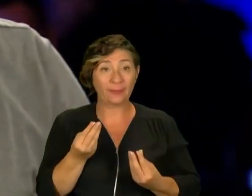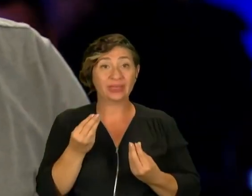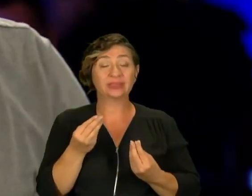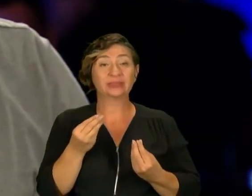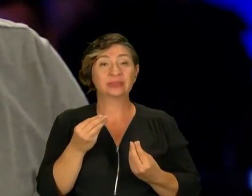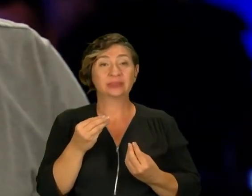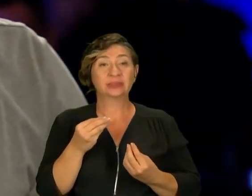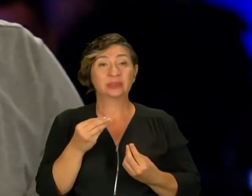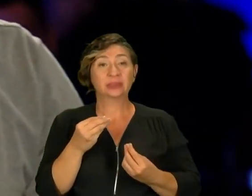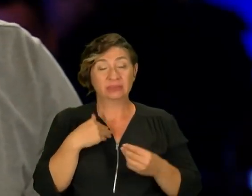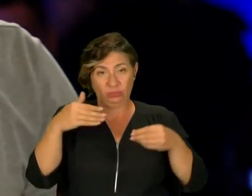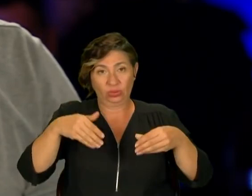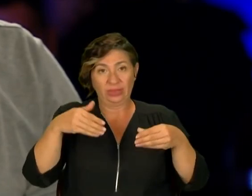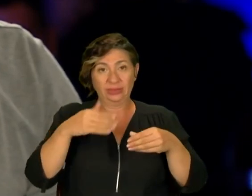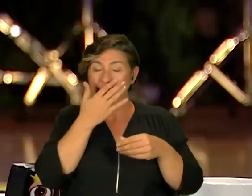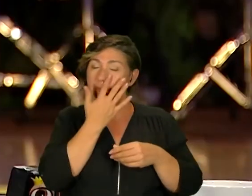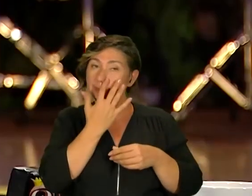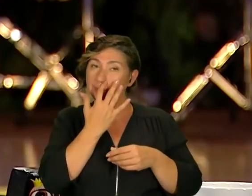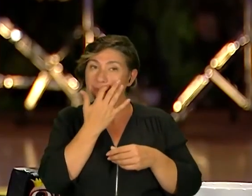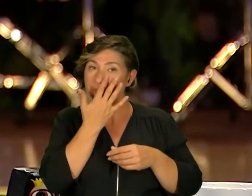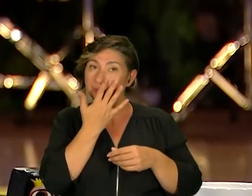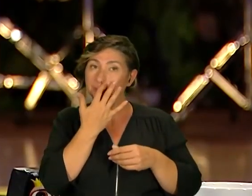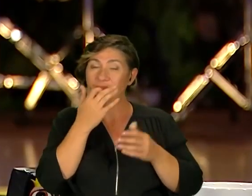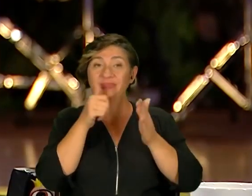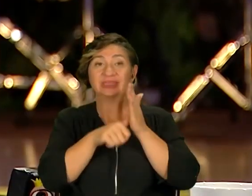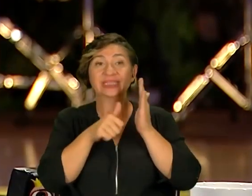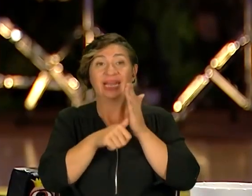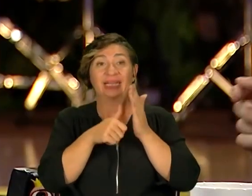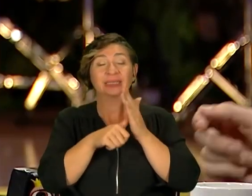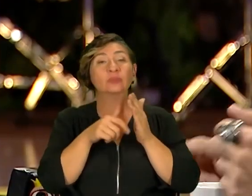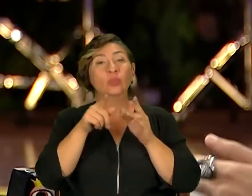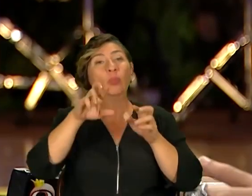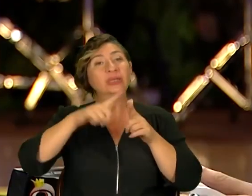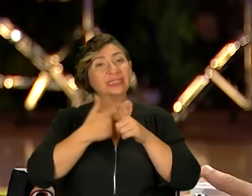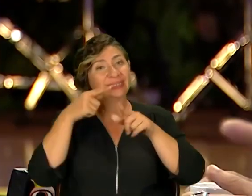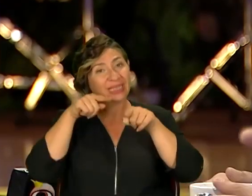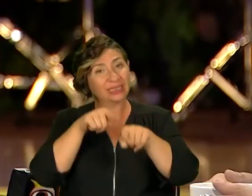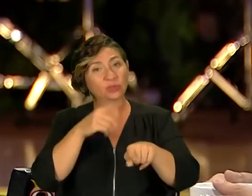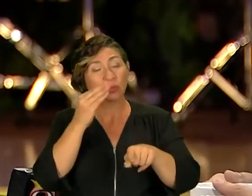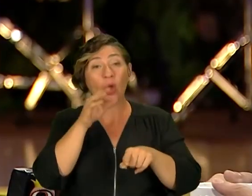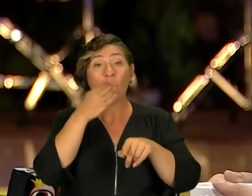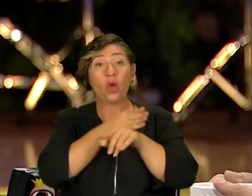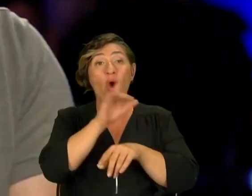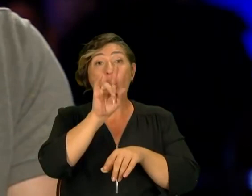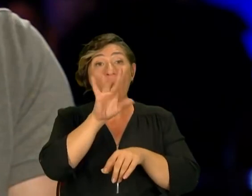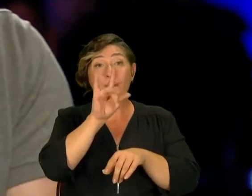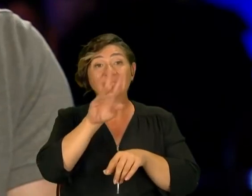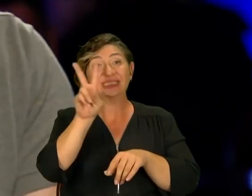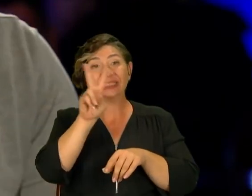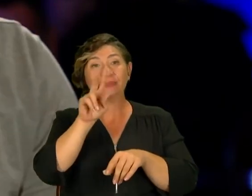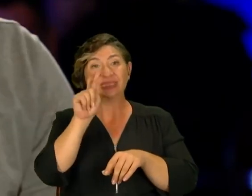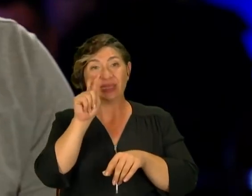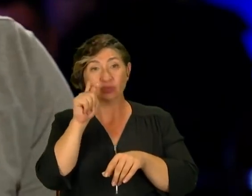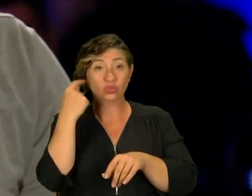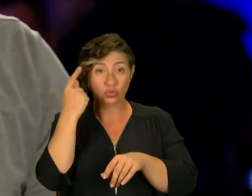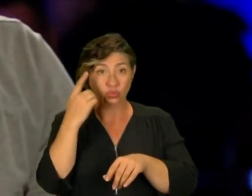Yani biz buradayız. Şimdi bu tarihi, peki o zaman bunun takipçisi olalım bu projenin. Normalde 15-20 Temmuz diye